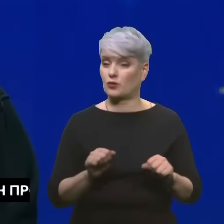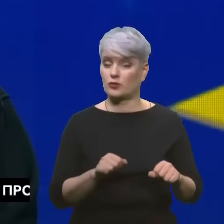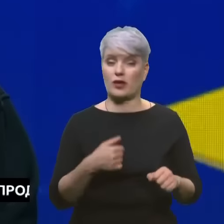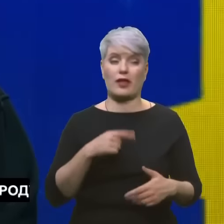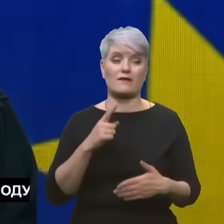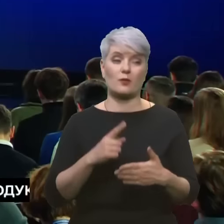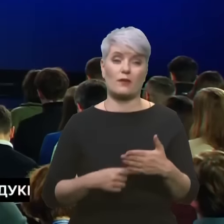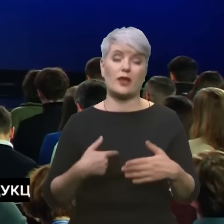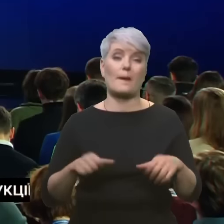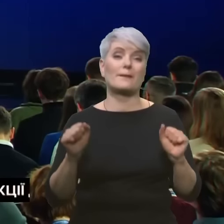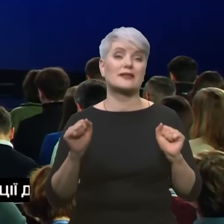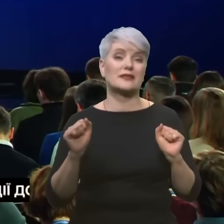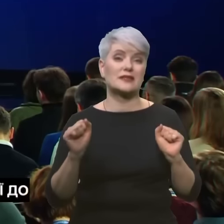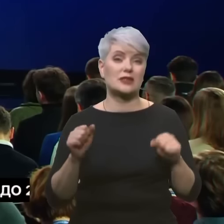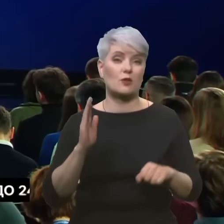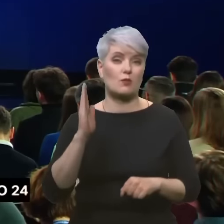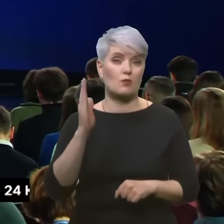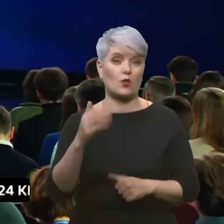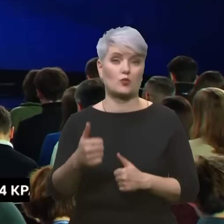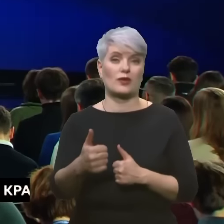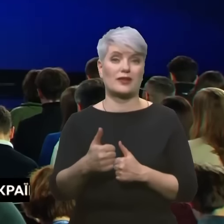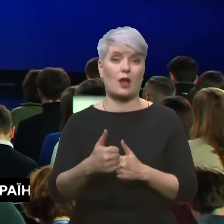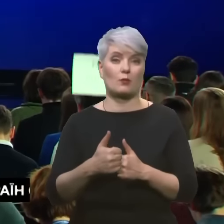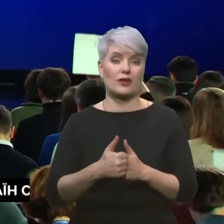я впевнений, ми зможемо наблизити цю перемогу.